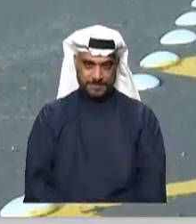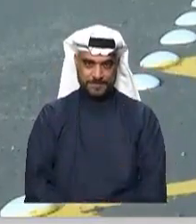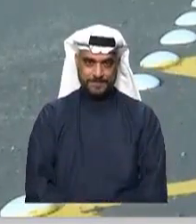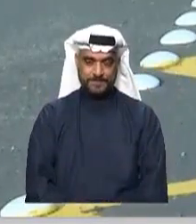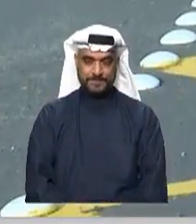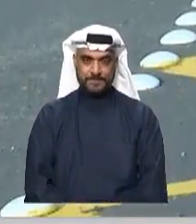الكويت